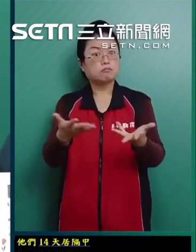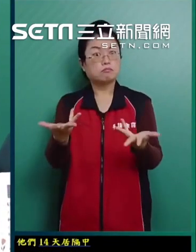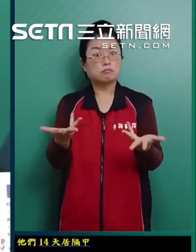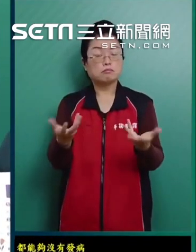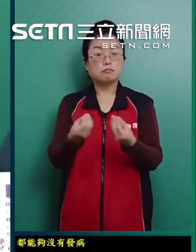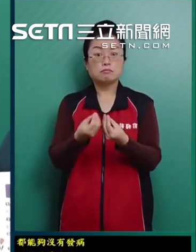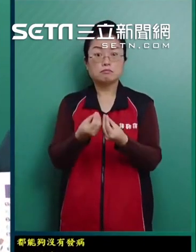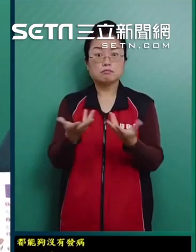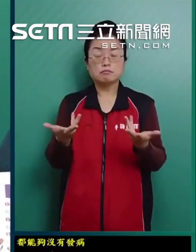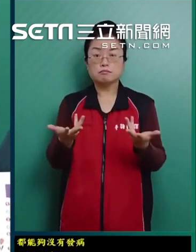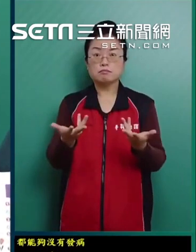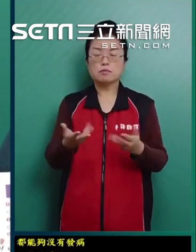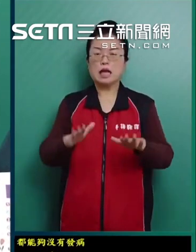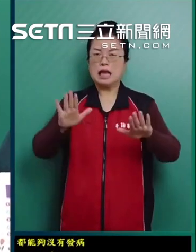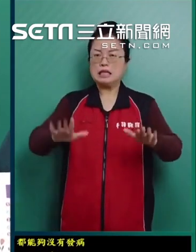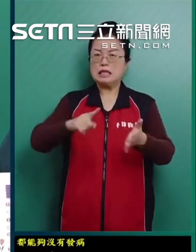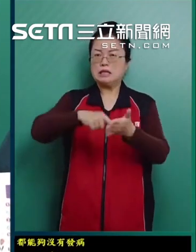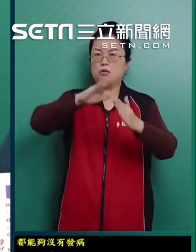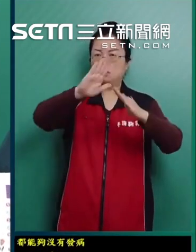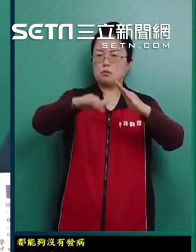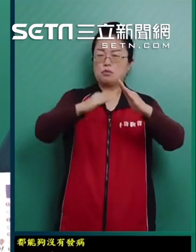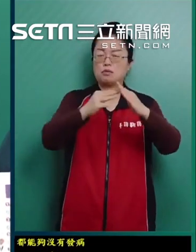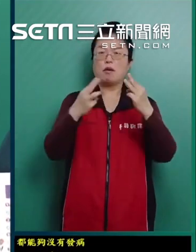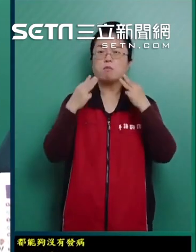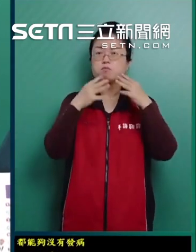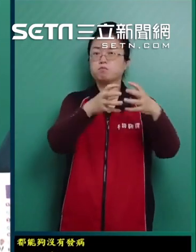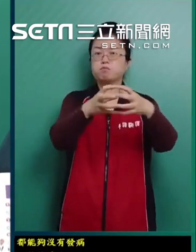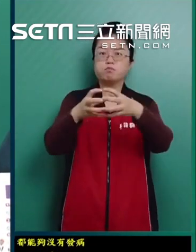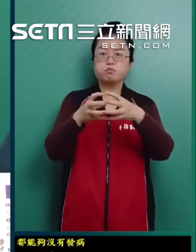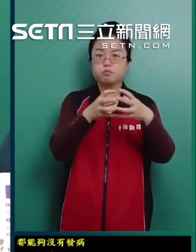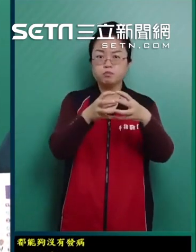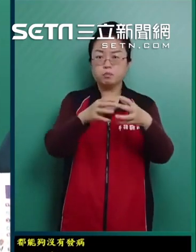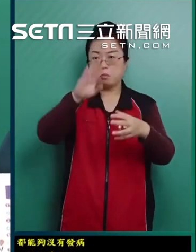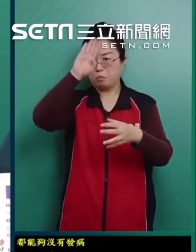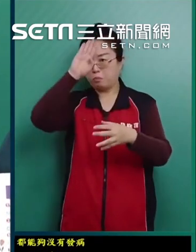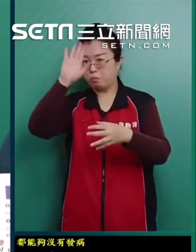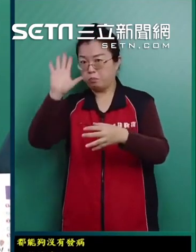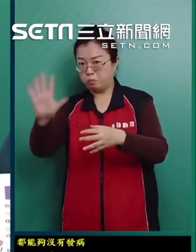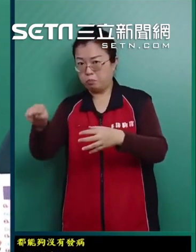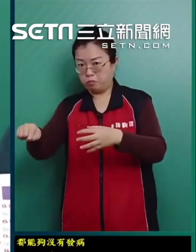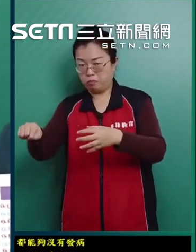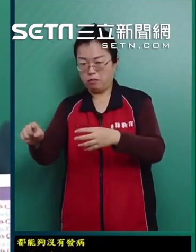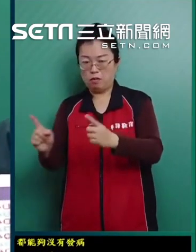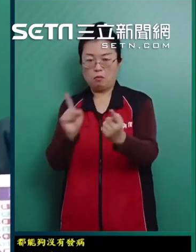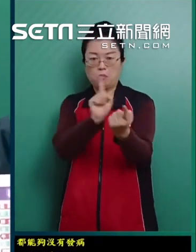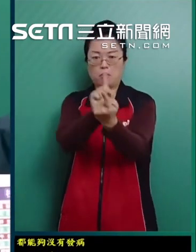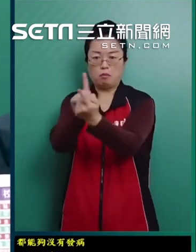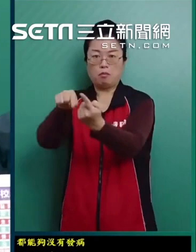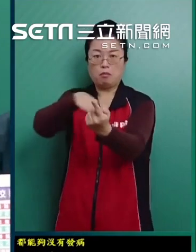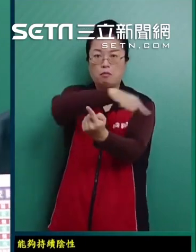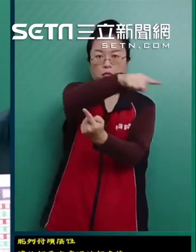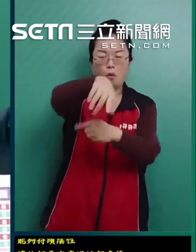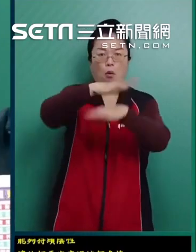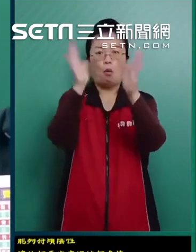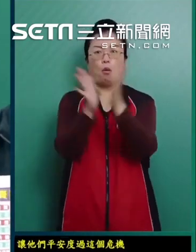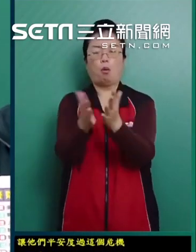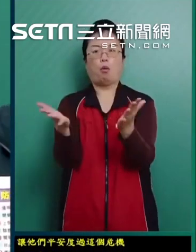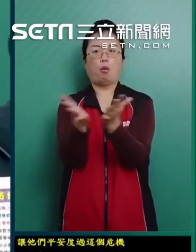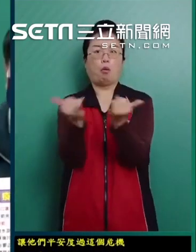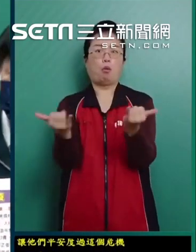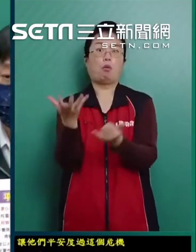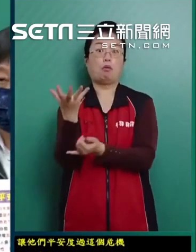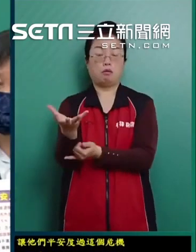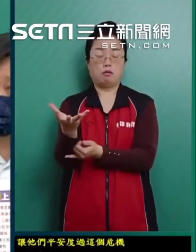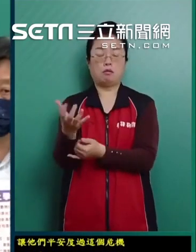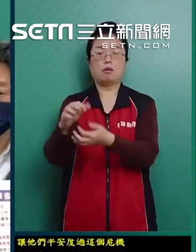到这次的营队哈，跟确诊者接触的人都是学生。我们请教育局郑局长跟各位报告一